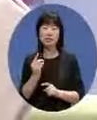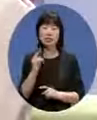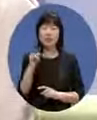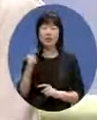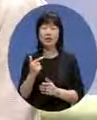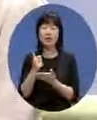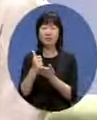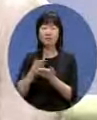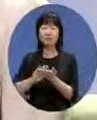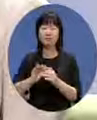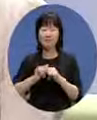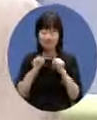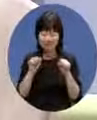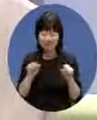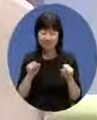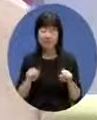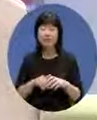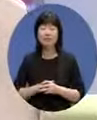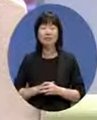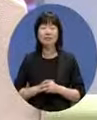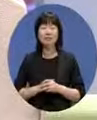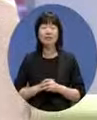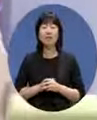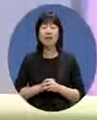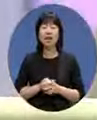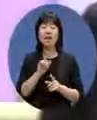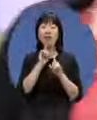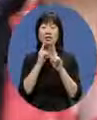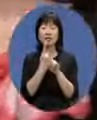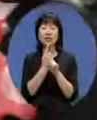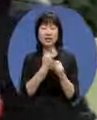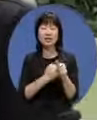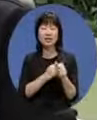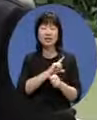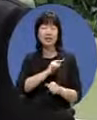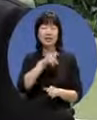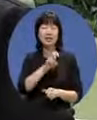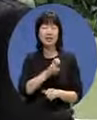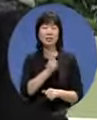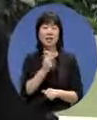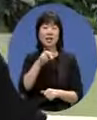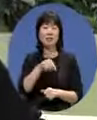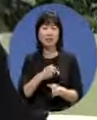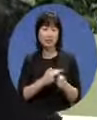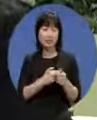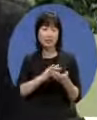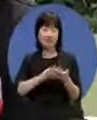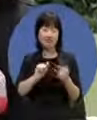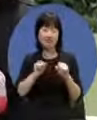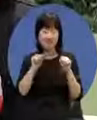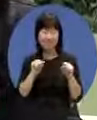어서 오세요네 그리고 언어치료 전문가이신 김하수 선생님 어서 오세요